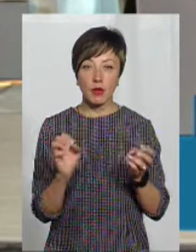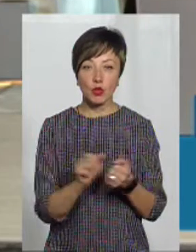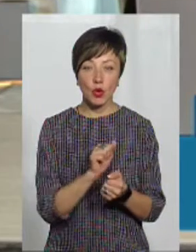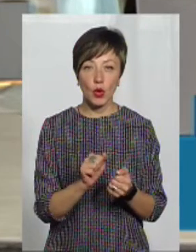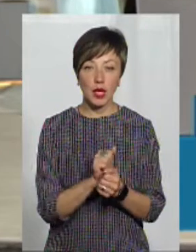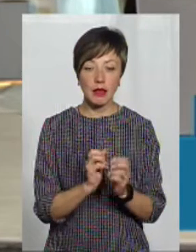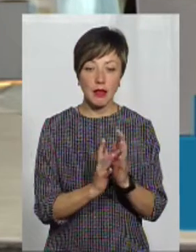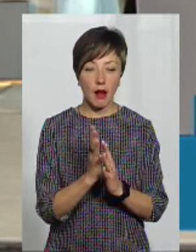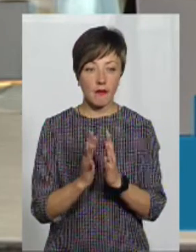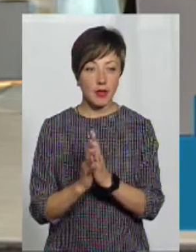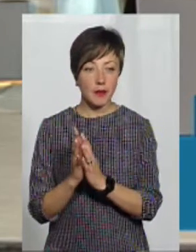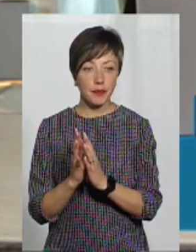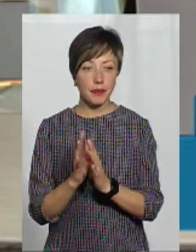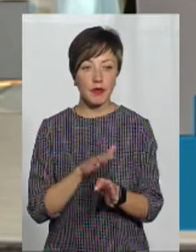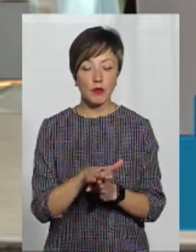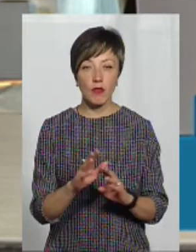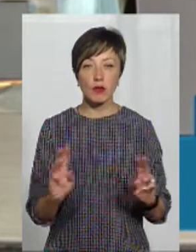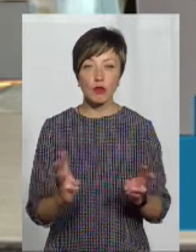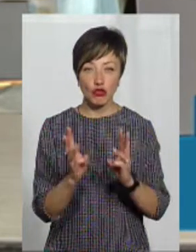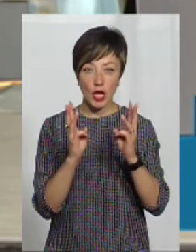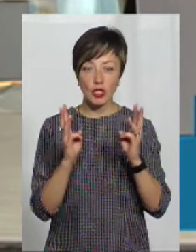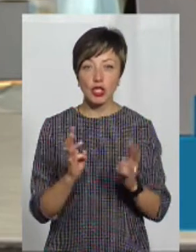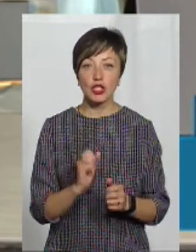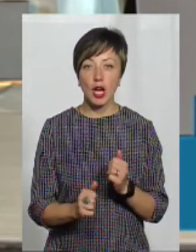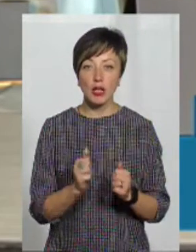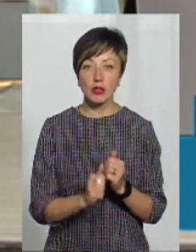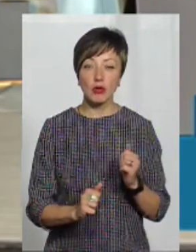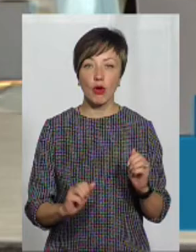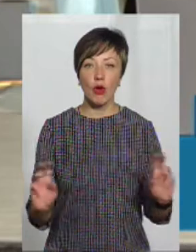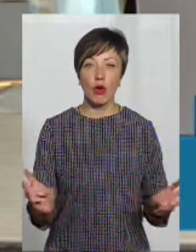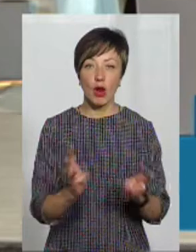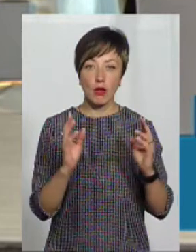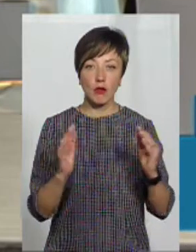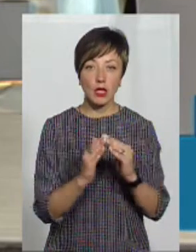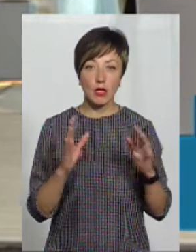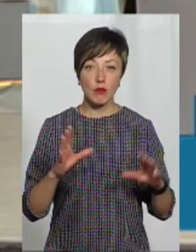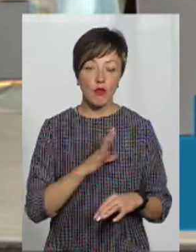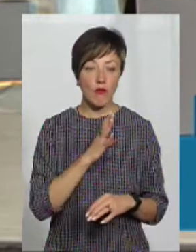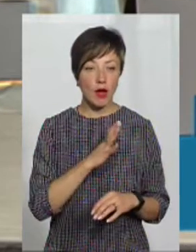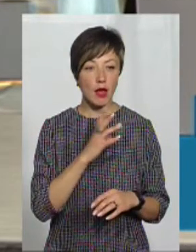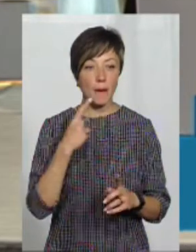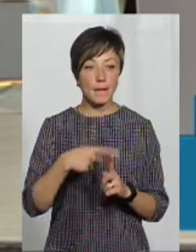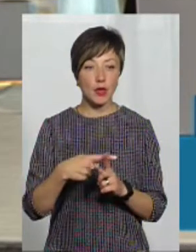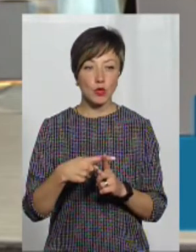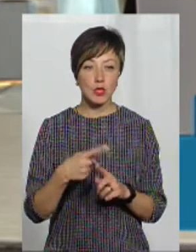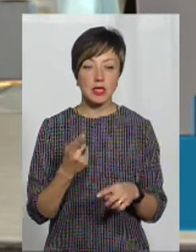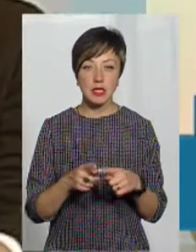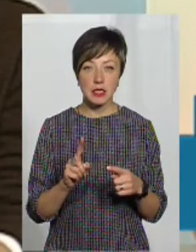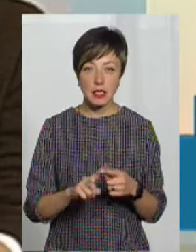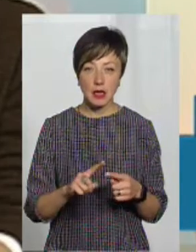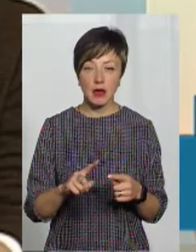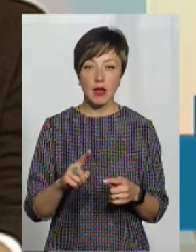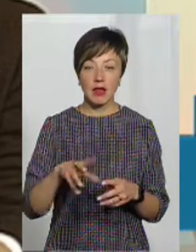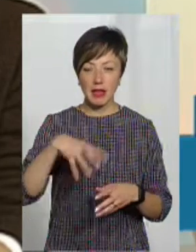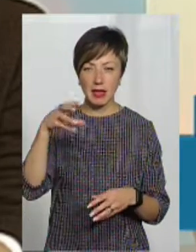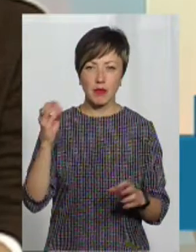зі спалюванням сухої трави відбуваються пожежі, дуже часто навіть горять будинки, буває. Плюс це виділяється